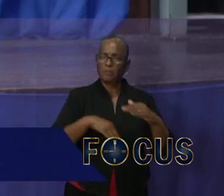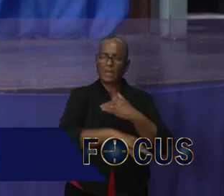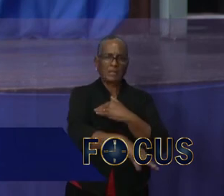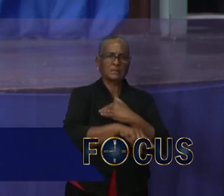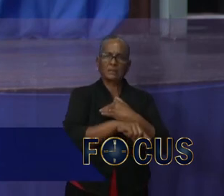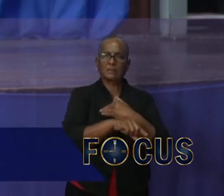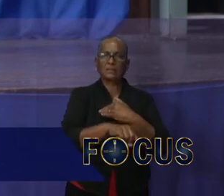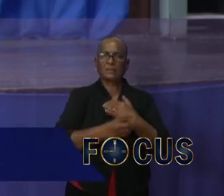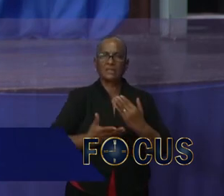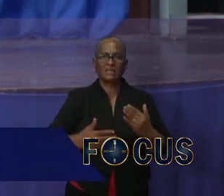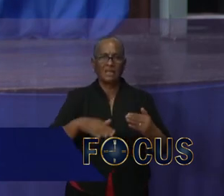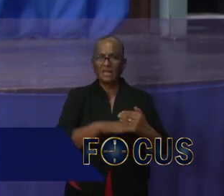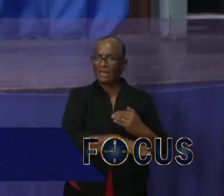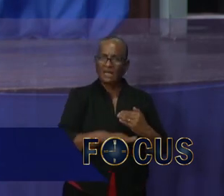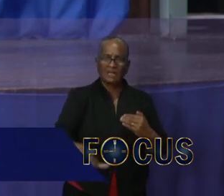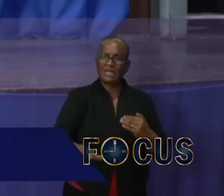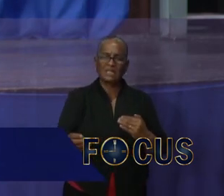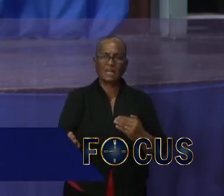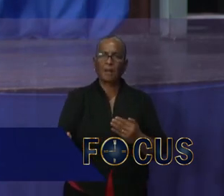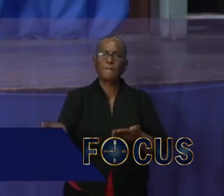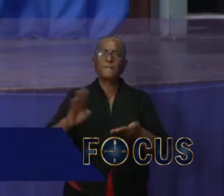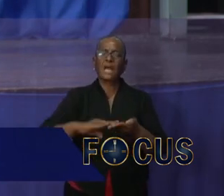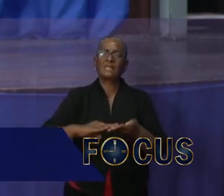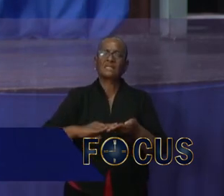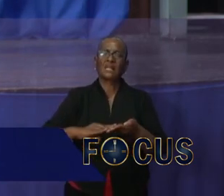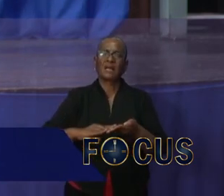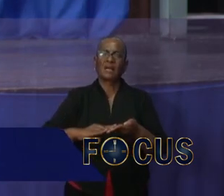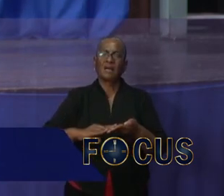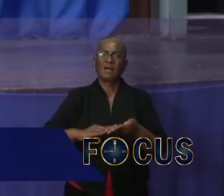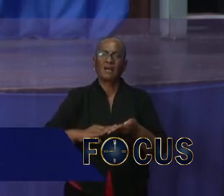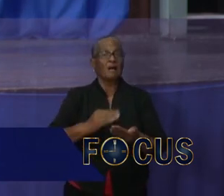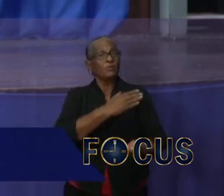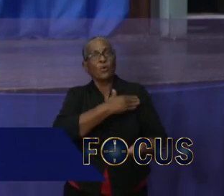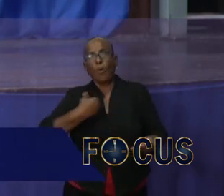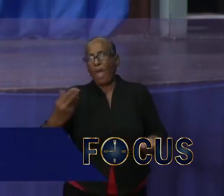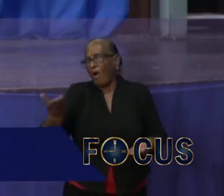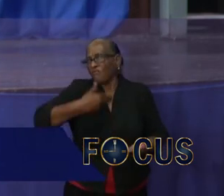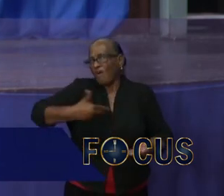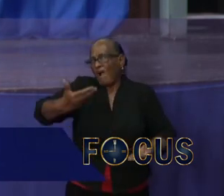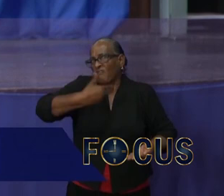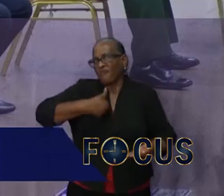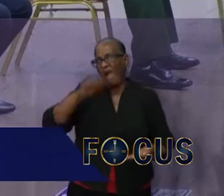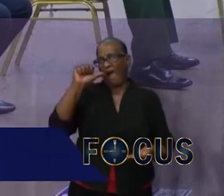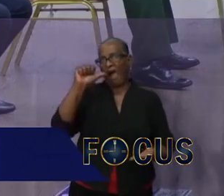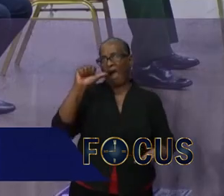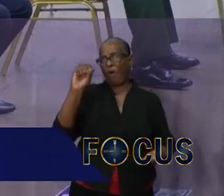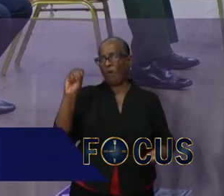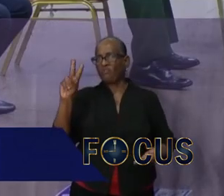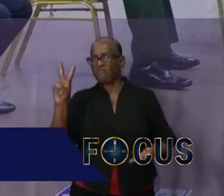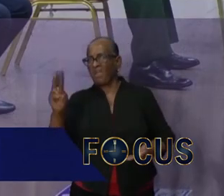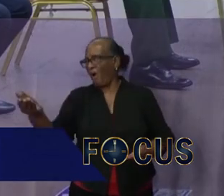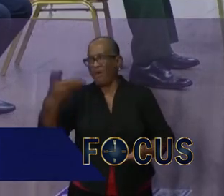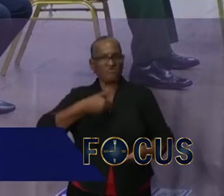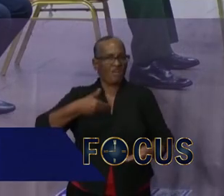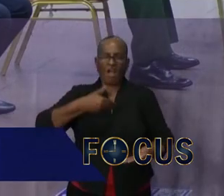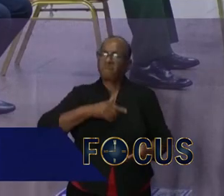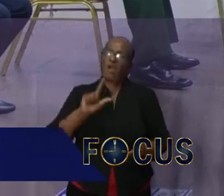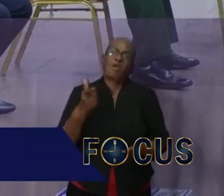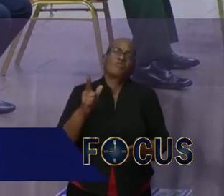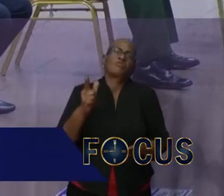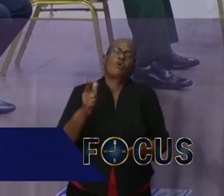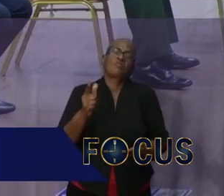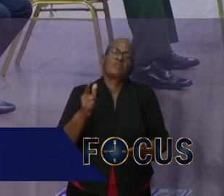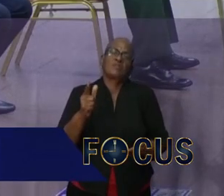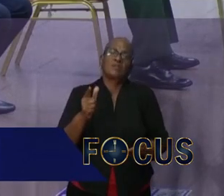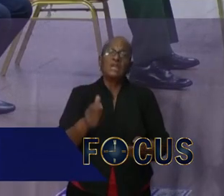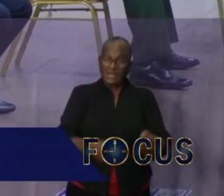gezegd, kinderbijslag. We hebben al zo lang niet gehad, AOV enzovoort. De